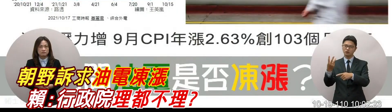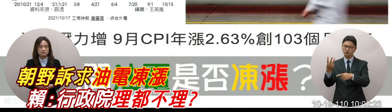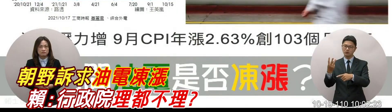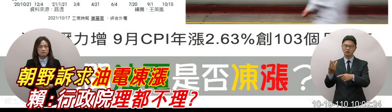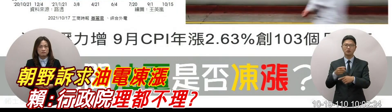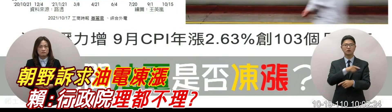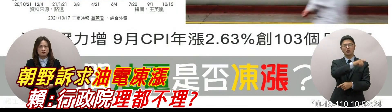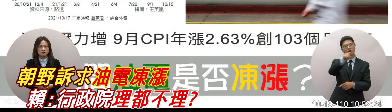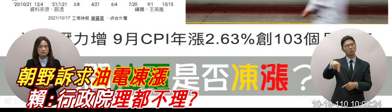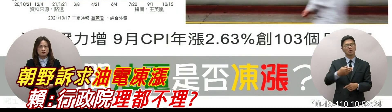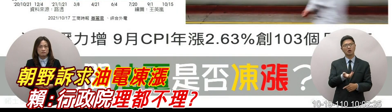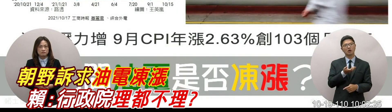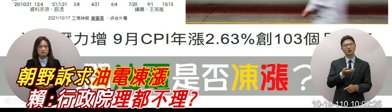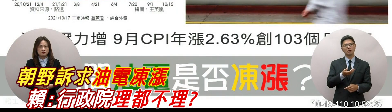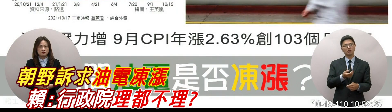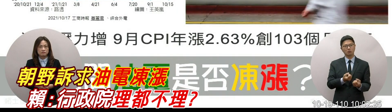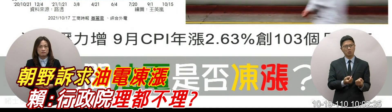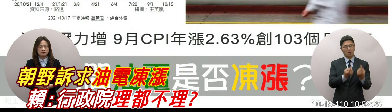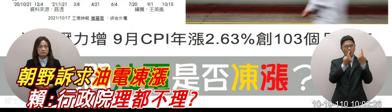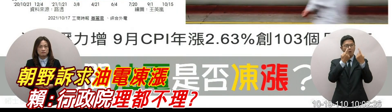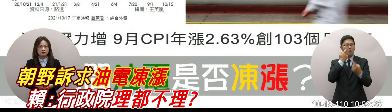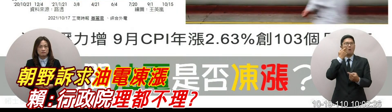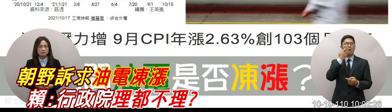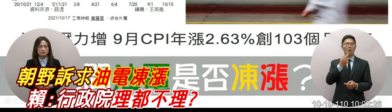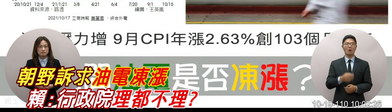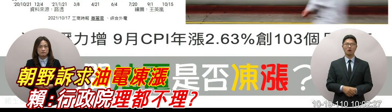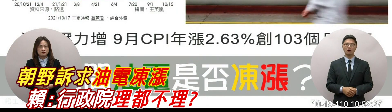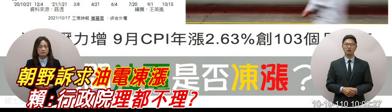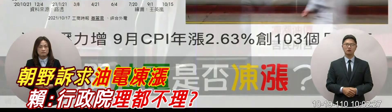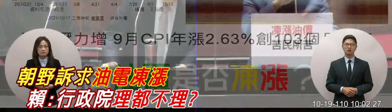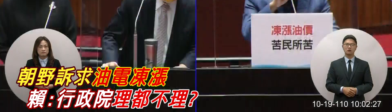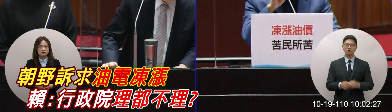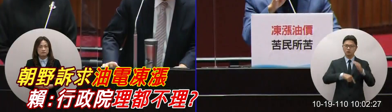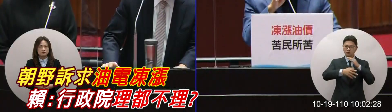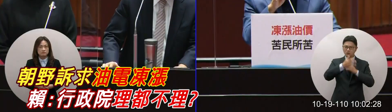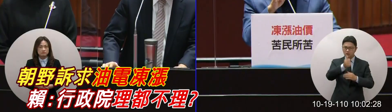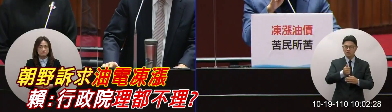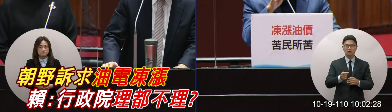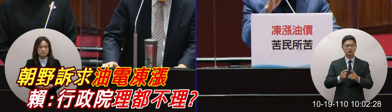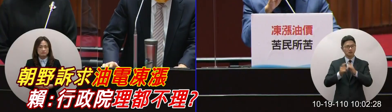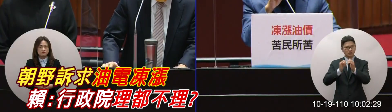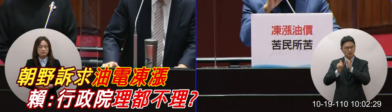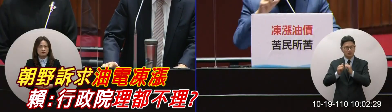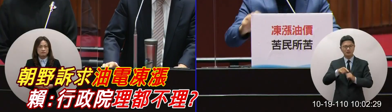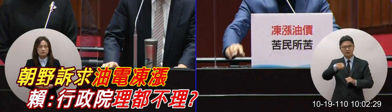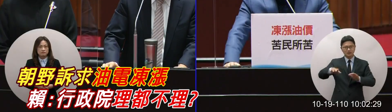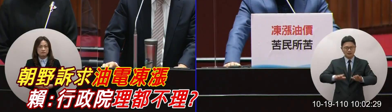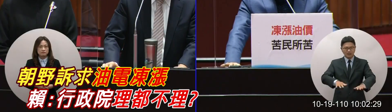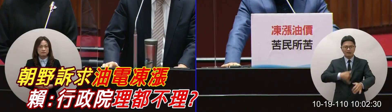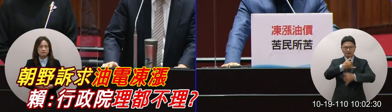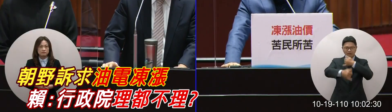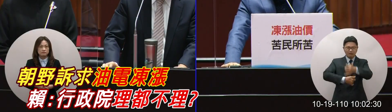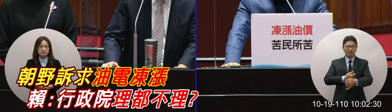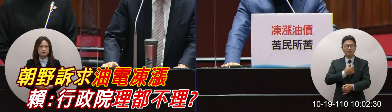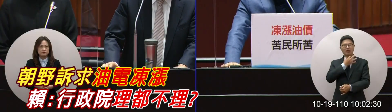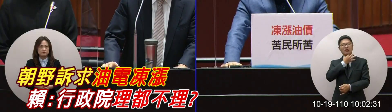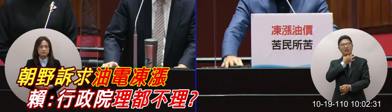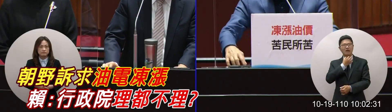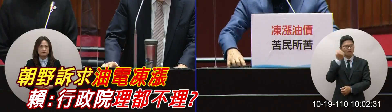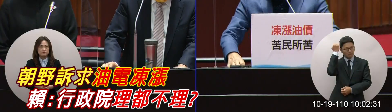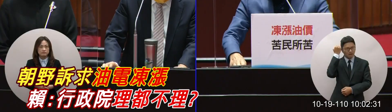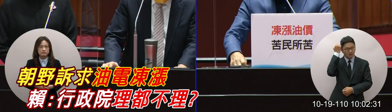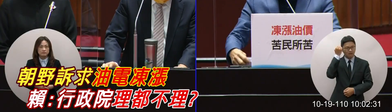院长，你最近拍鬼啊？啊，你最近拍鬼了，鲜花干枯